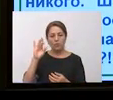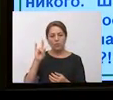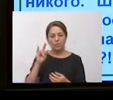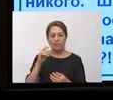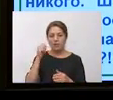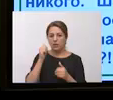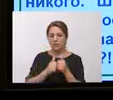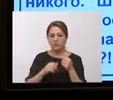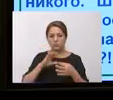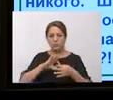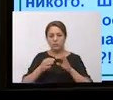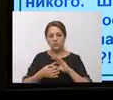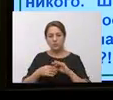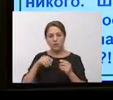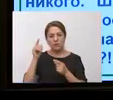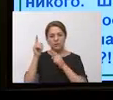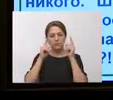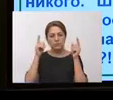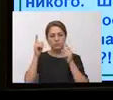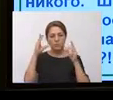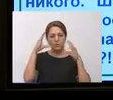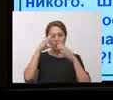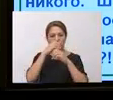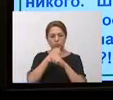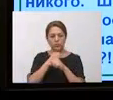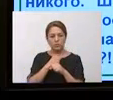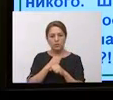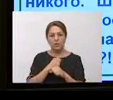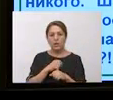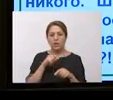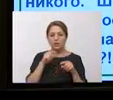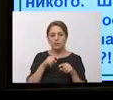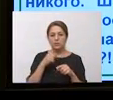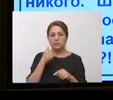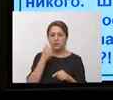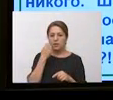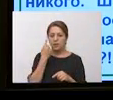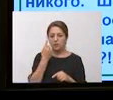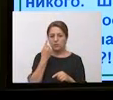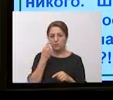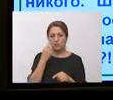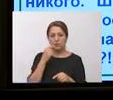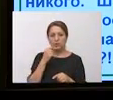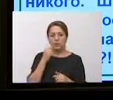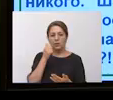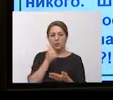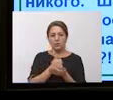Звездная ночь. У нас здесь только один главный член предложения, подлежащая ночь.